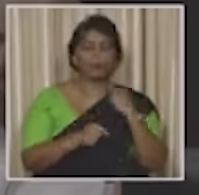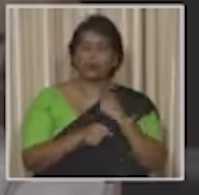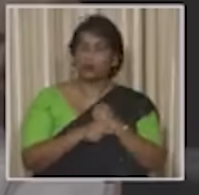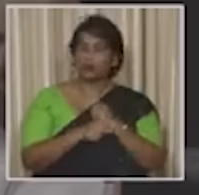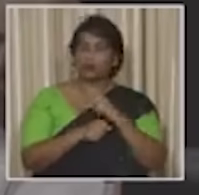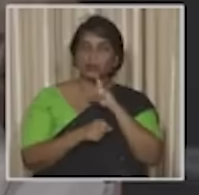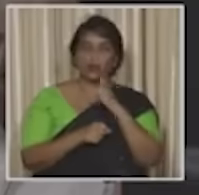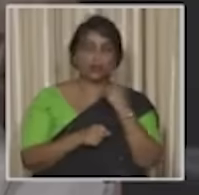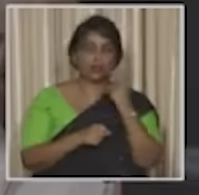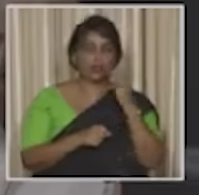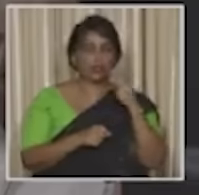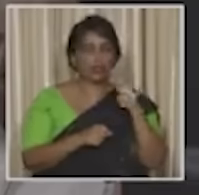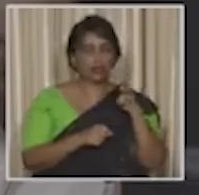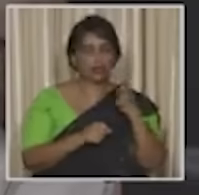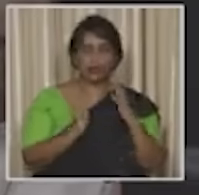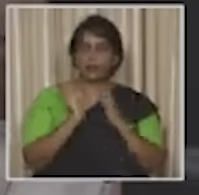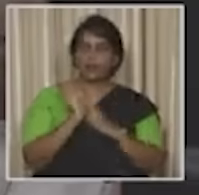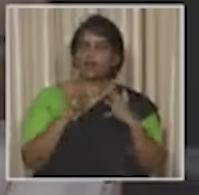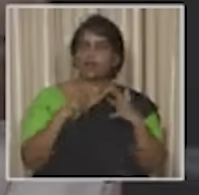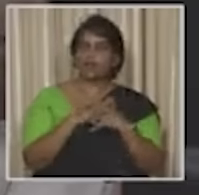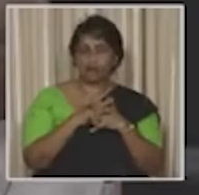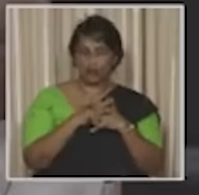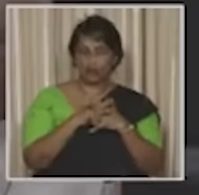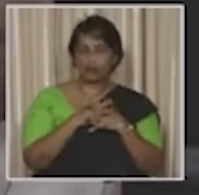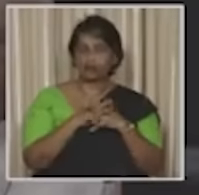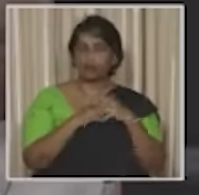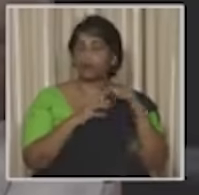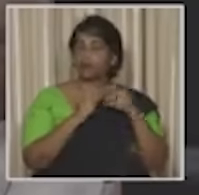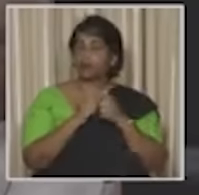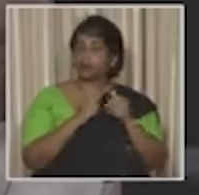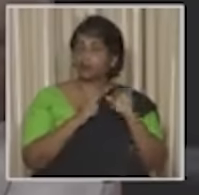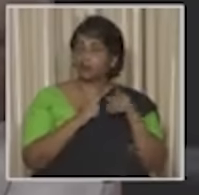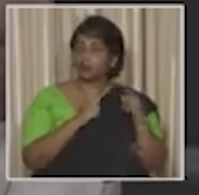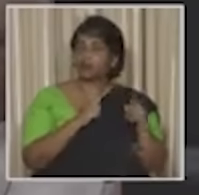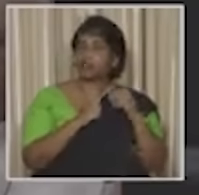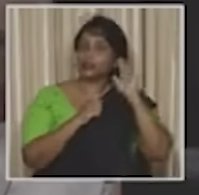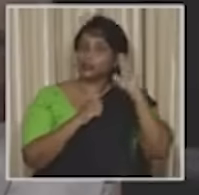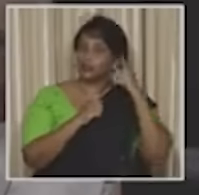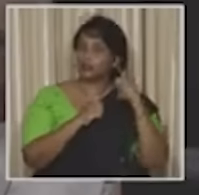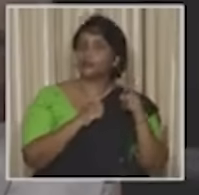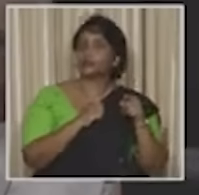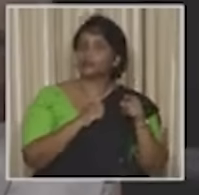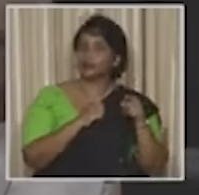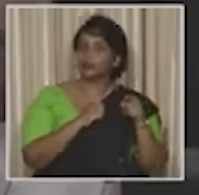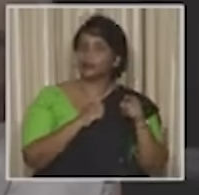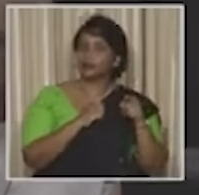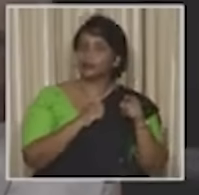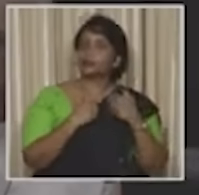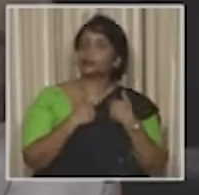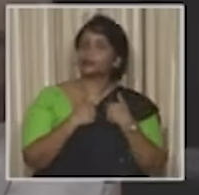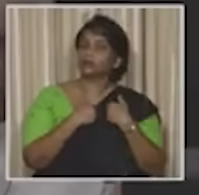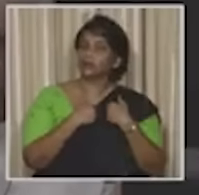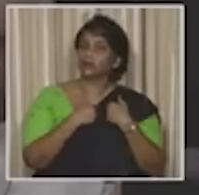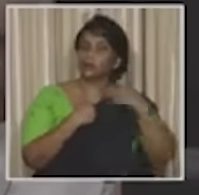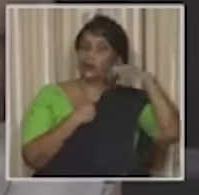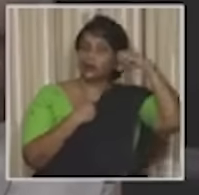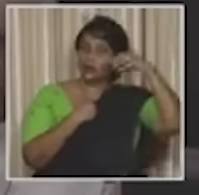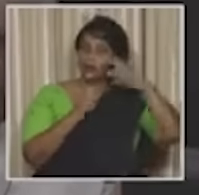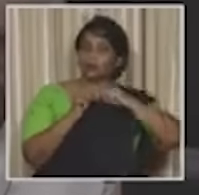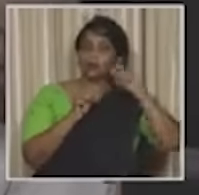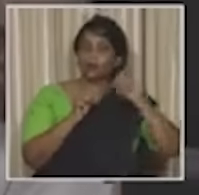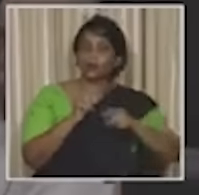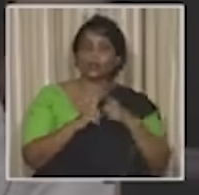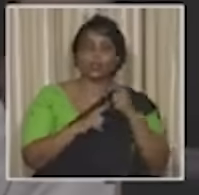ආණ්ඩුවෙන් නම් කිව්ව 1400 මෙගවට් දාන්න කියලා ඒත් මේක කරන්න විශේෂයෙන්ම අපේ විදුලි බල